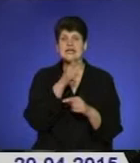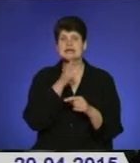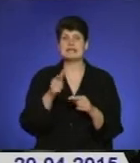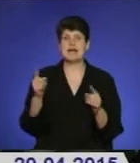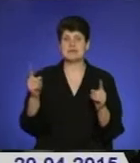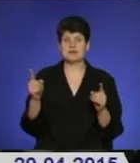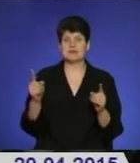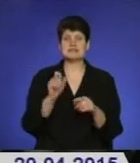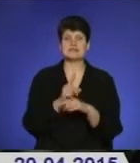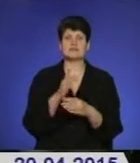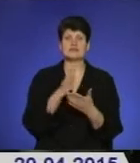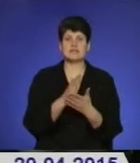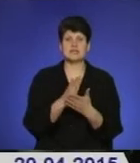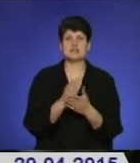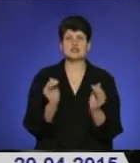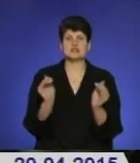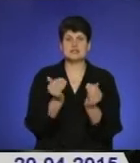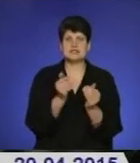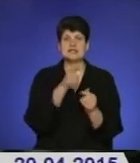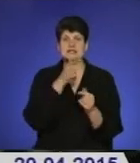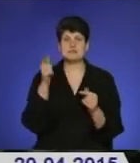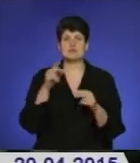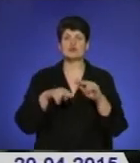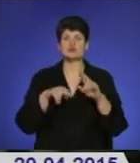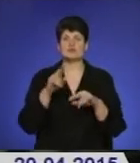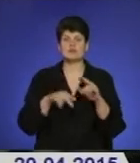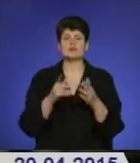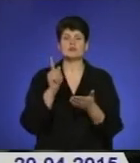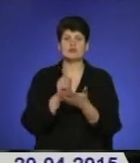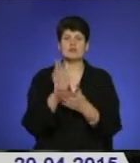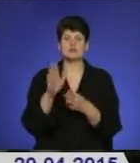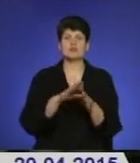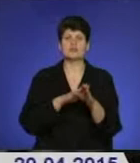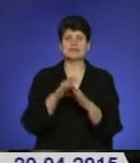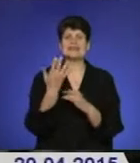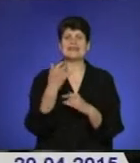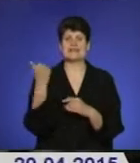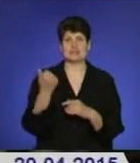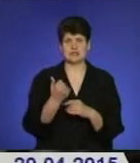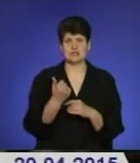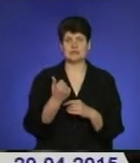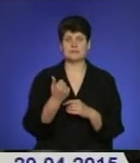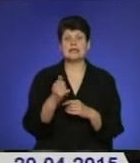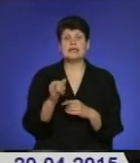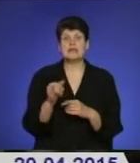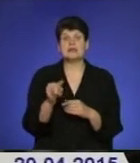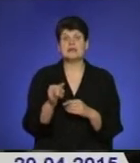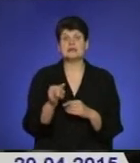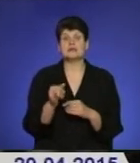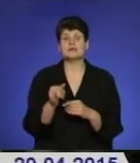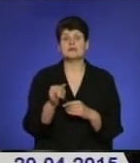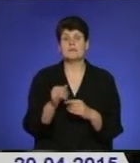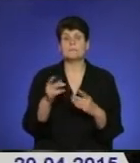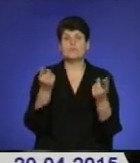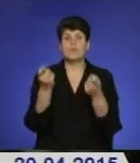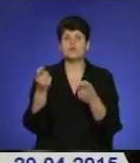задача стоїть таким чином, що дуже стислі терміни будівництва, вони мають бути виконані буквально за декілька тижнів, тому мобілізовано так